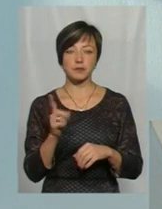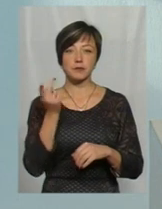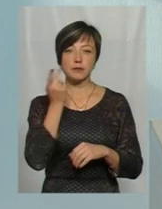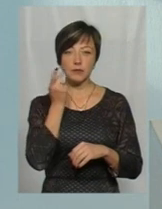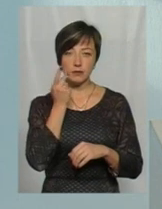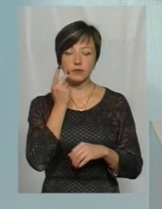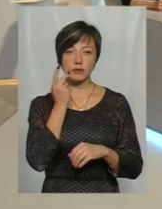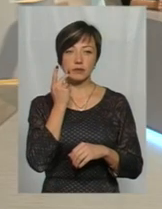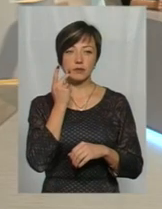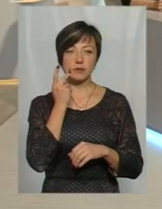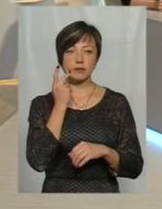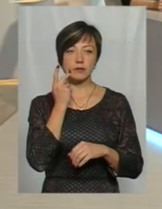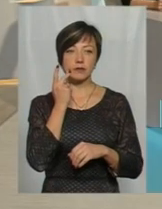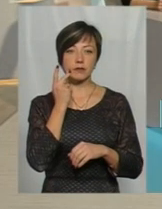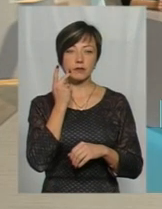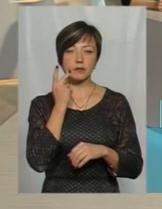правило,